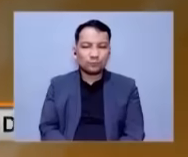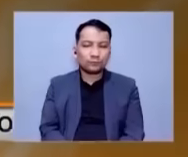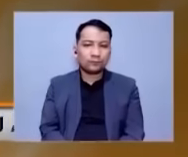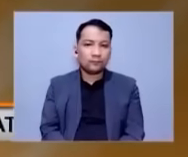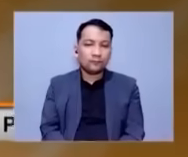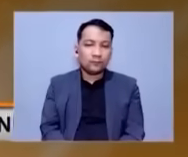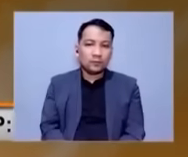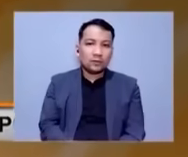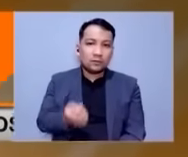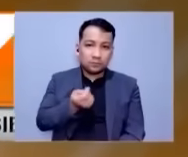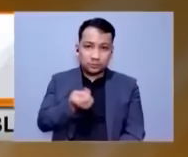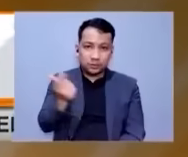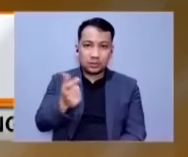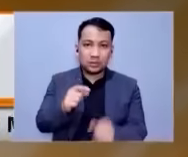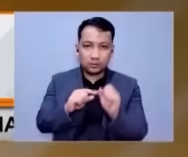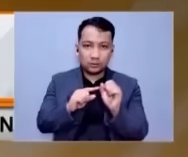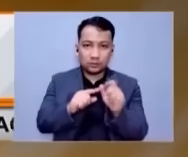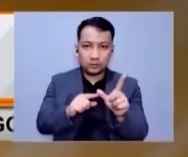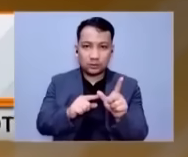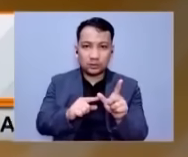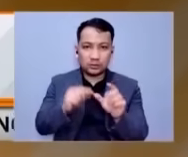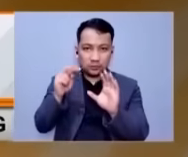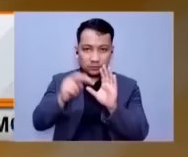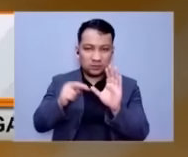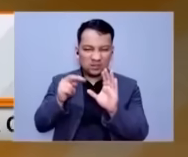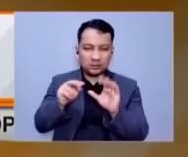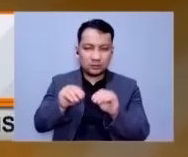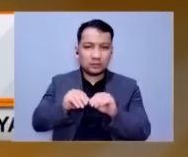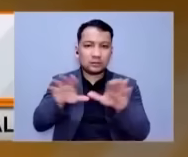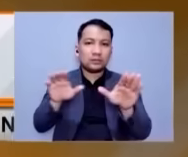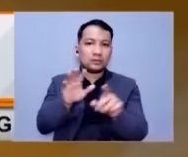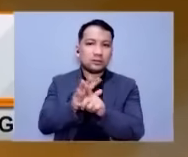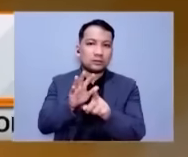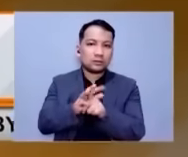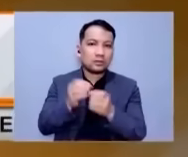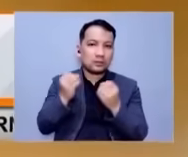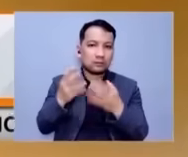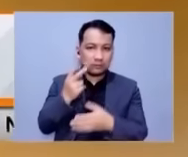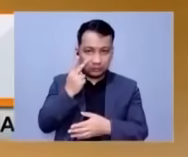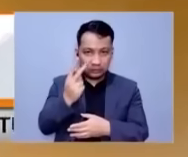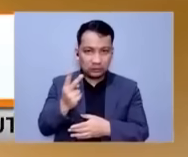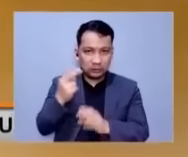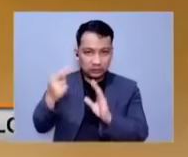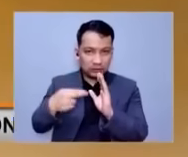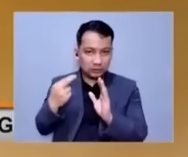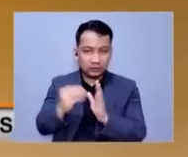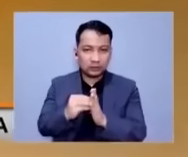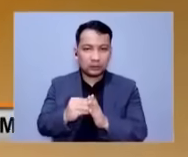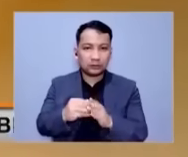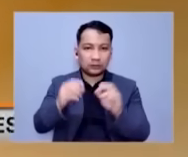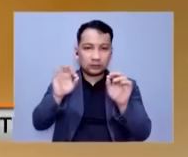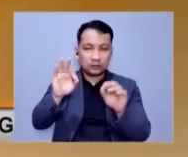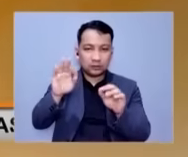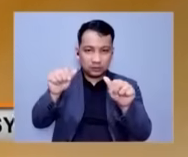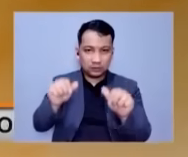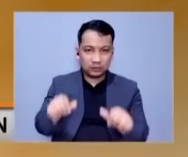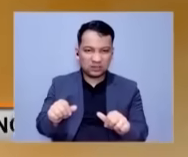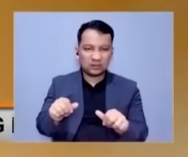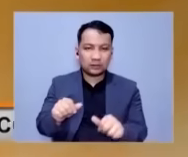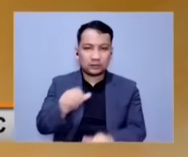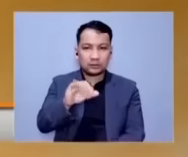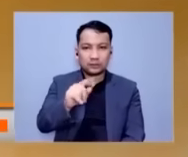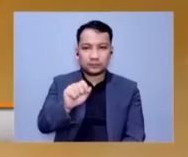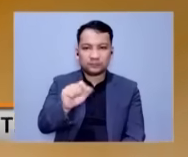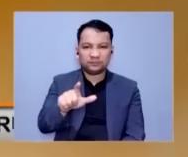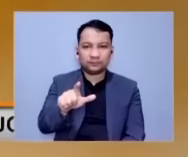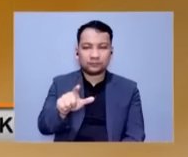Burado na ang original na video na yan, pero nag-viral na ito at marami nang nakapag-record. Sa Facebook post ng Capital Care Pharmacy,